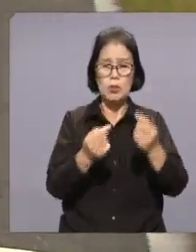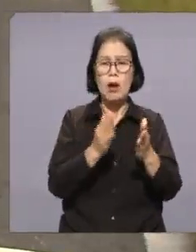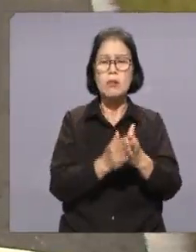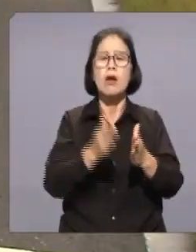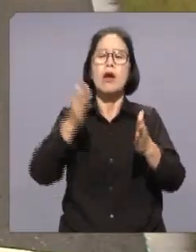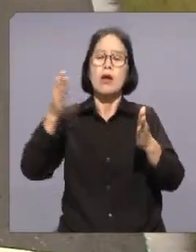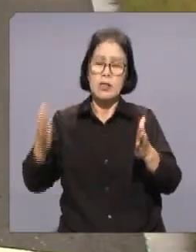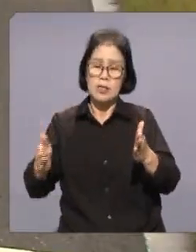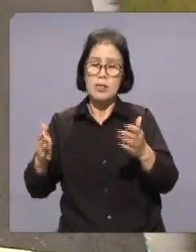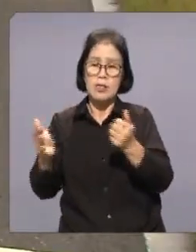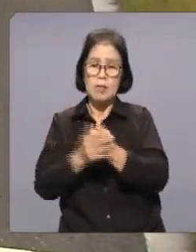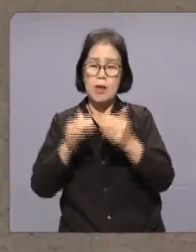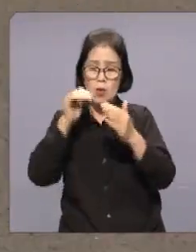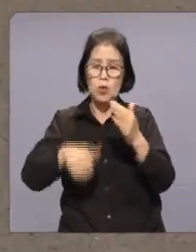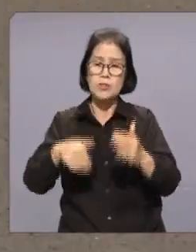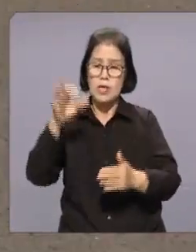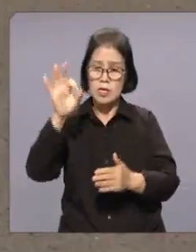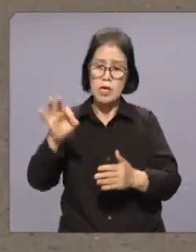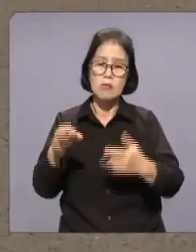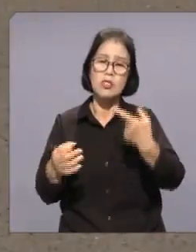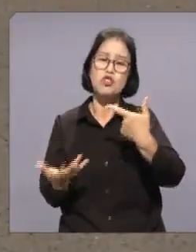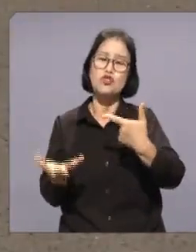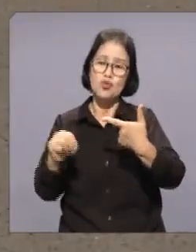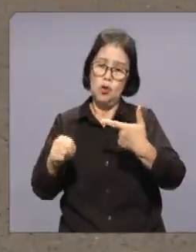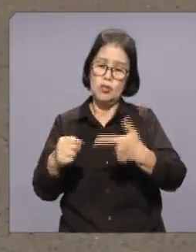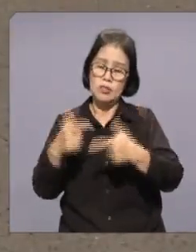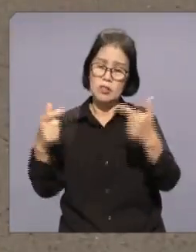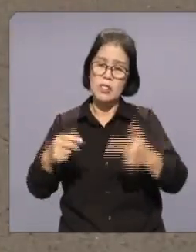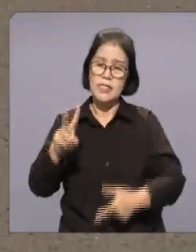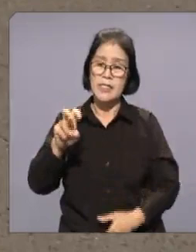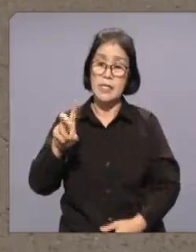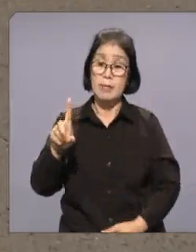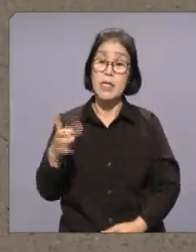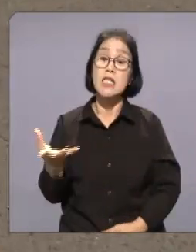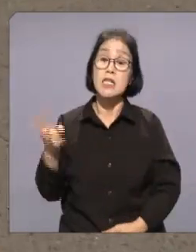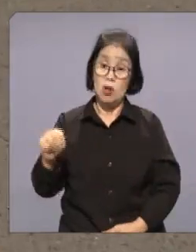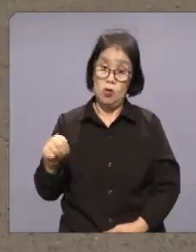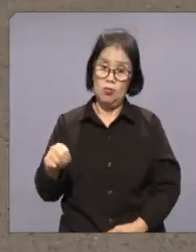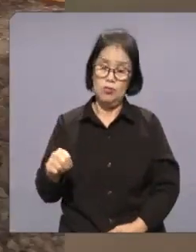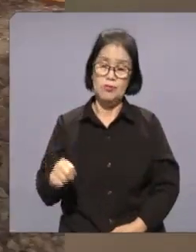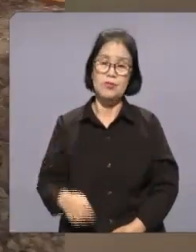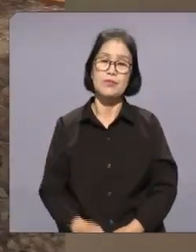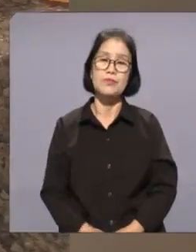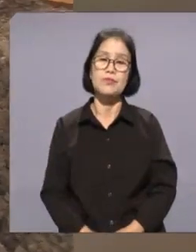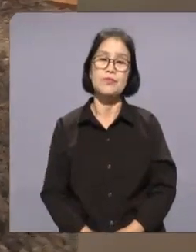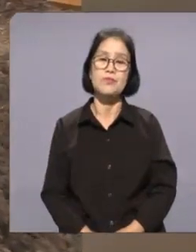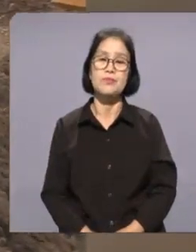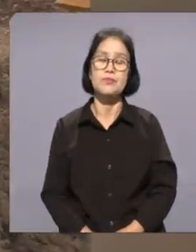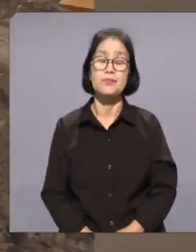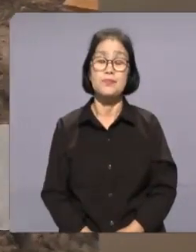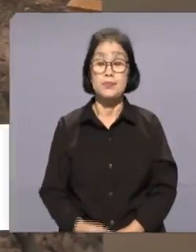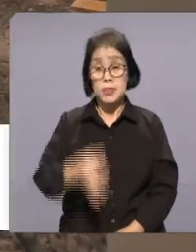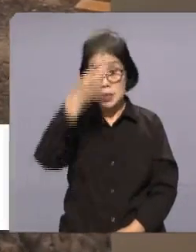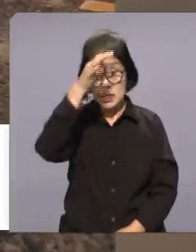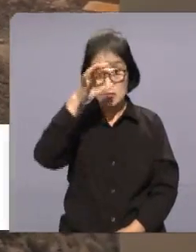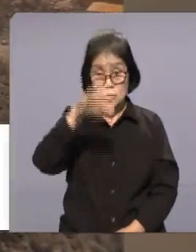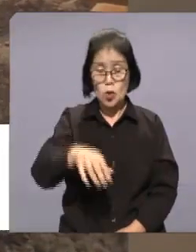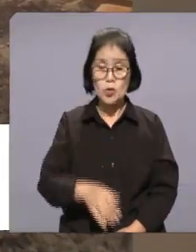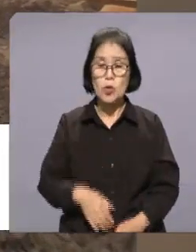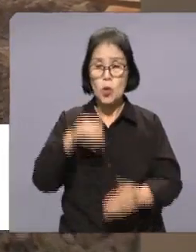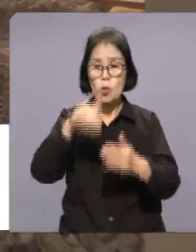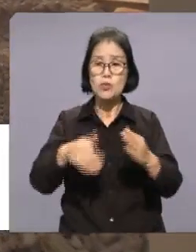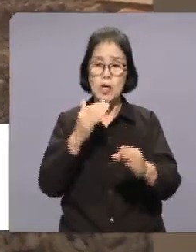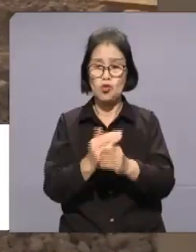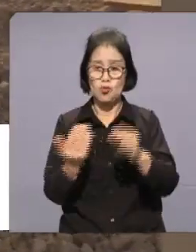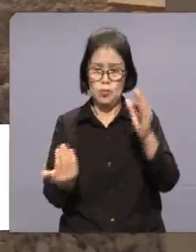기간이 길어지면서 공사 금액도 6억 원이 증가한 21억 원으로 증가했습니다. 기술원은 공사